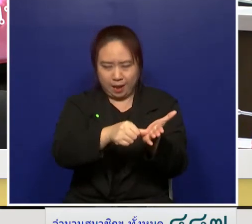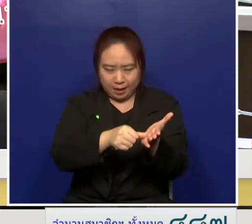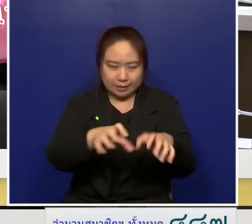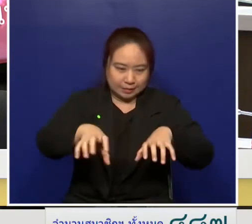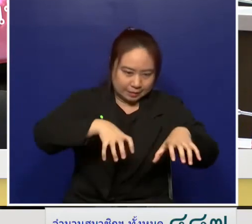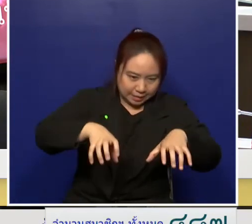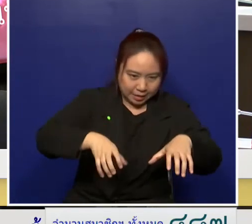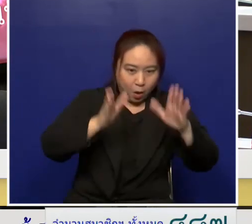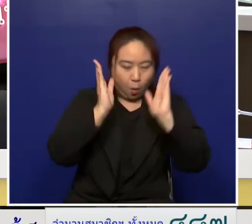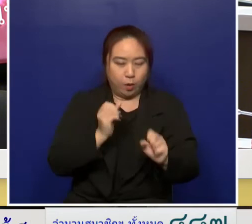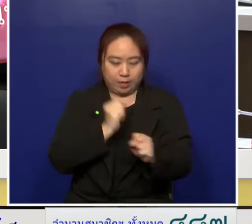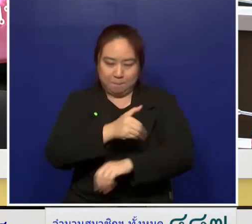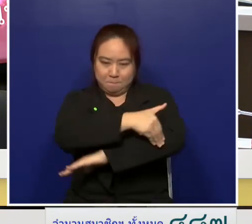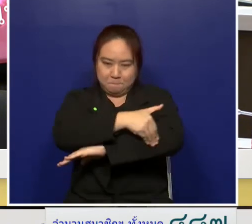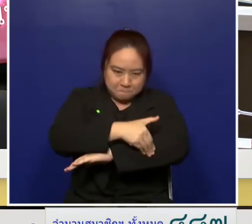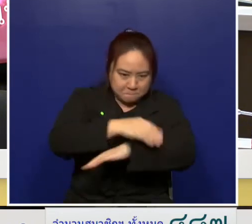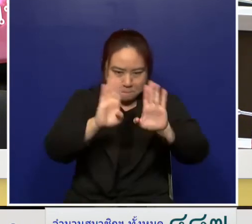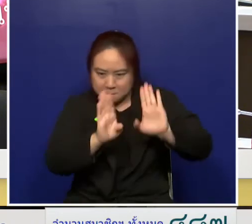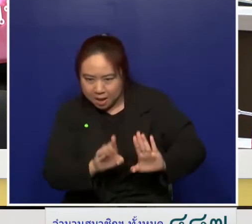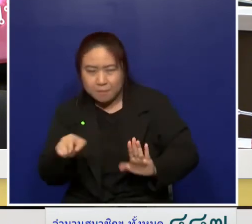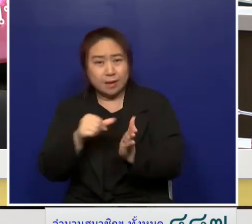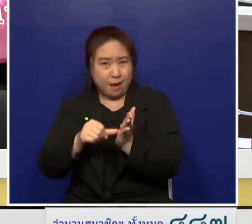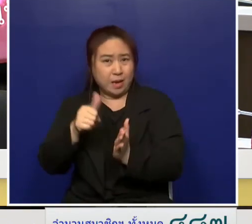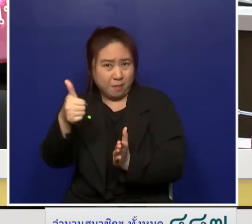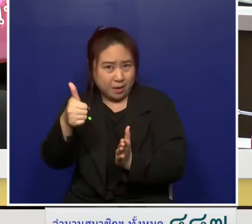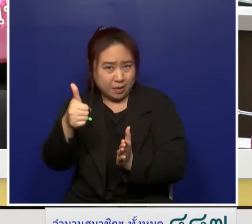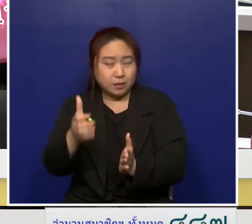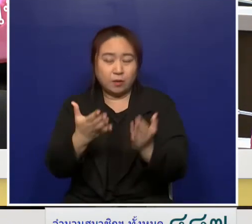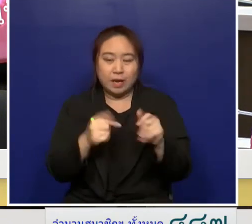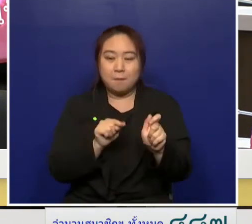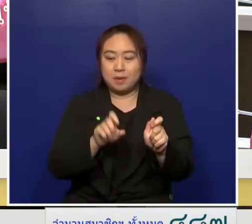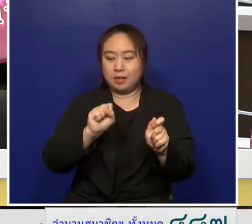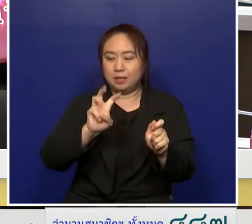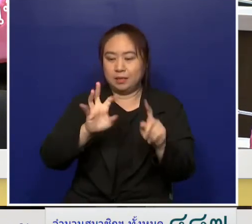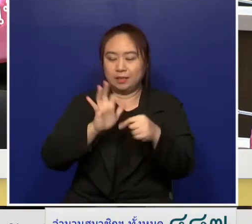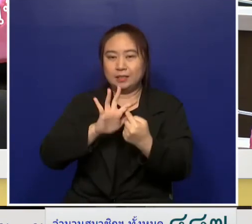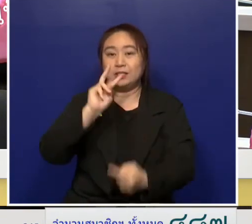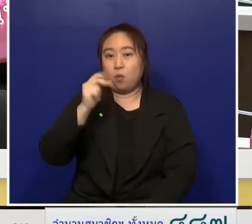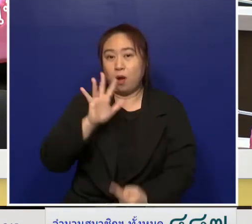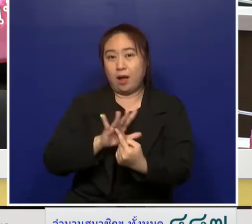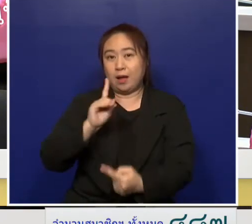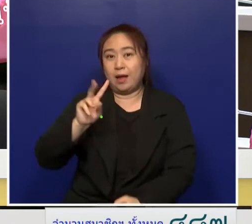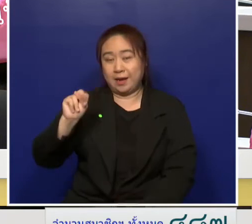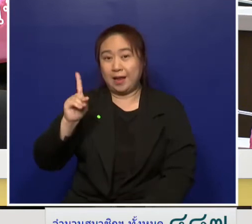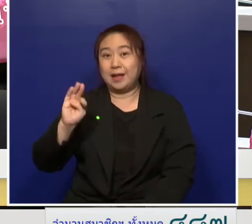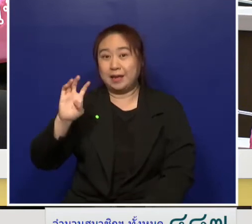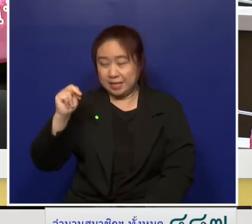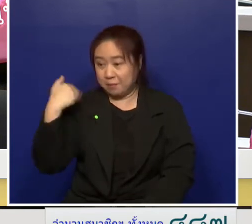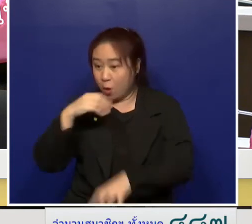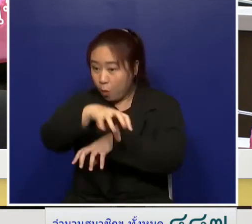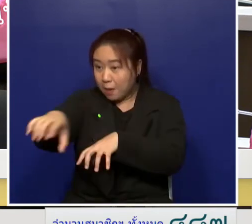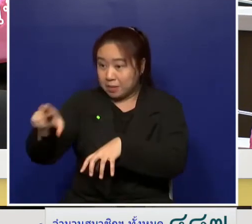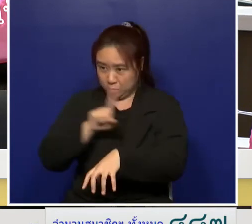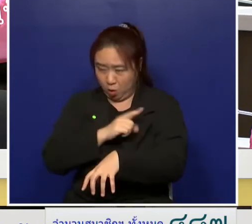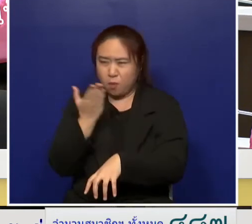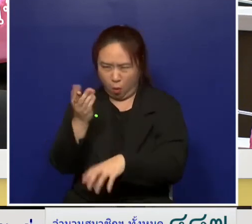บของวิศวักรได้หรอไม่ตำบนบานใต้อำเภอสว่างแนดินธรรมฐานทเครบค่ะหลายภาคสวนเลยนั่งอยู่ที่นี่ที่ฉันขอสะ